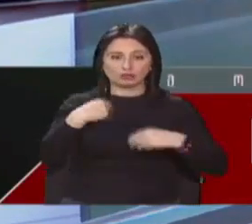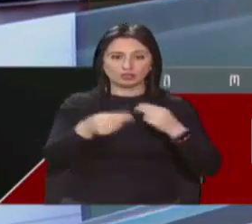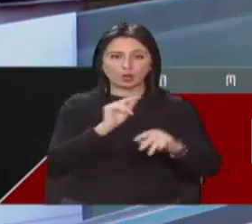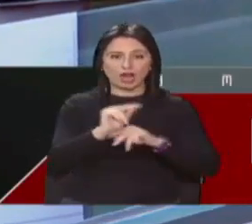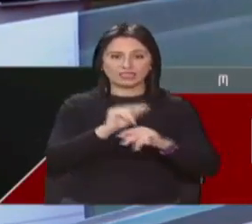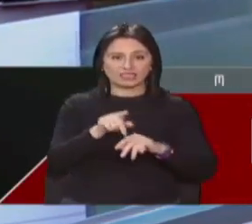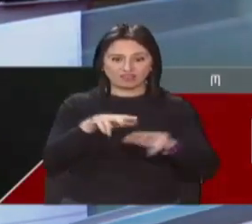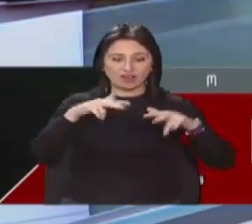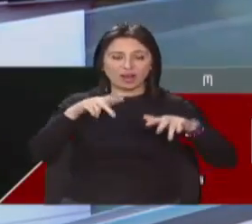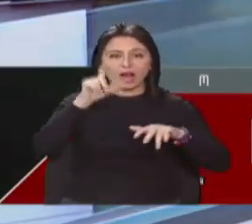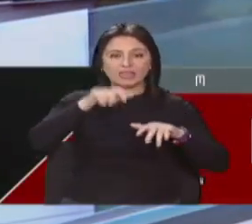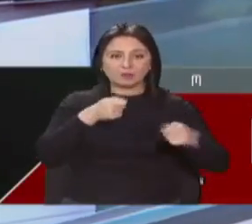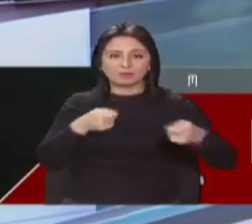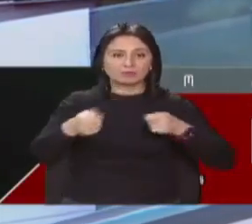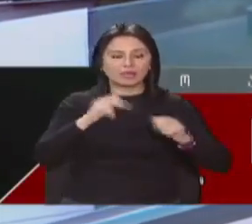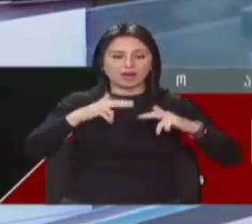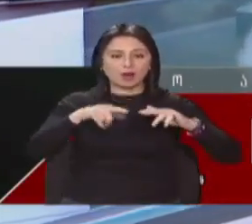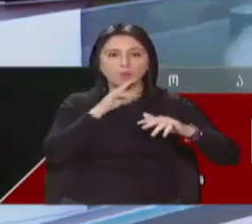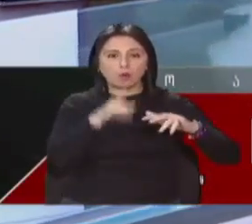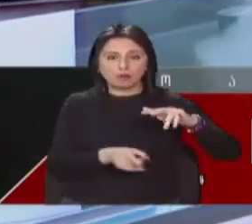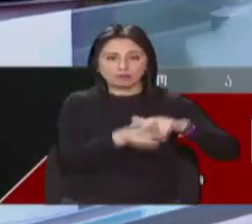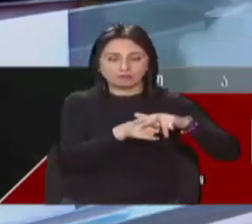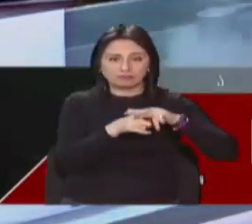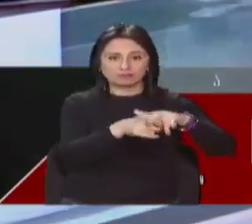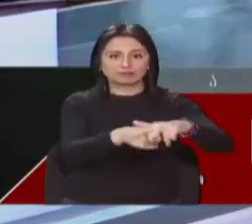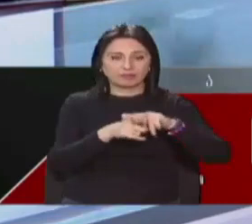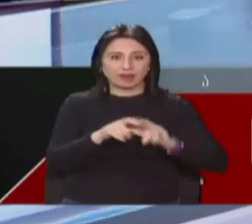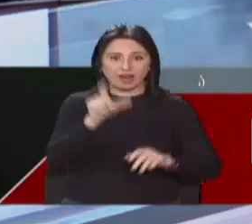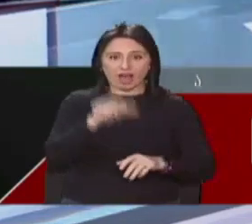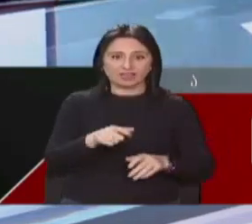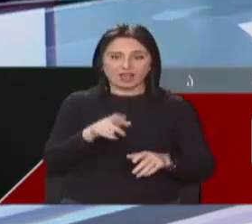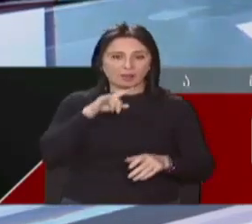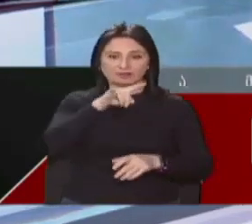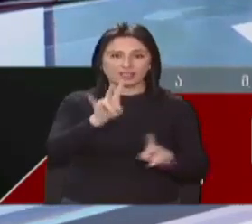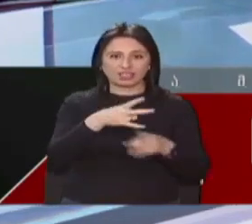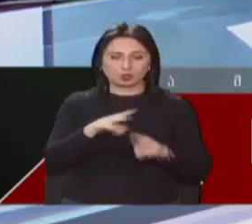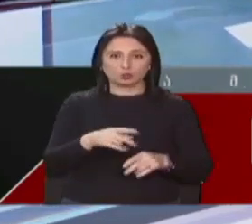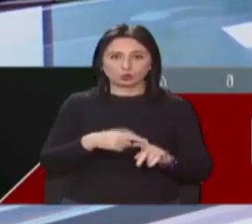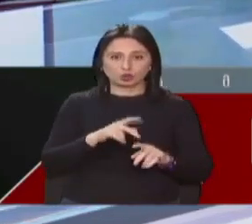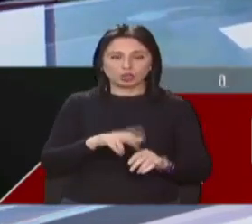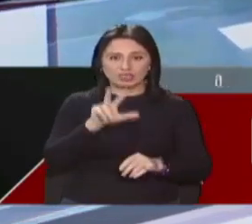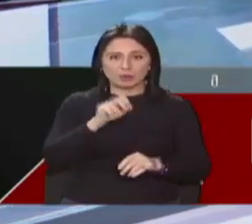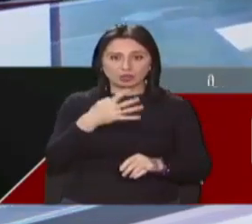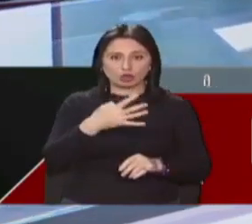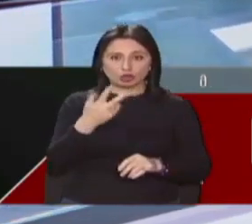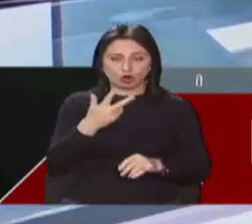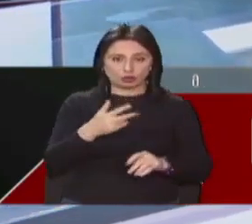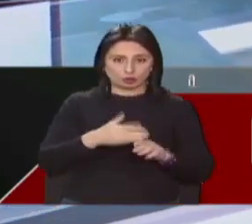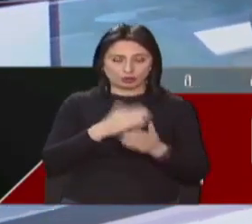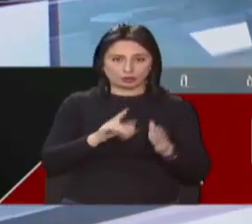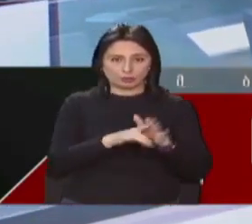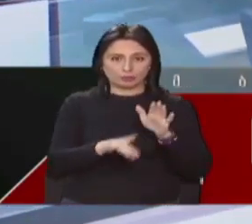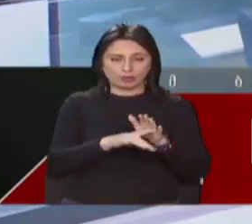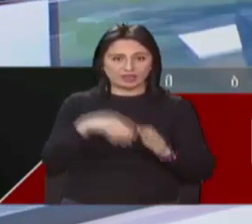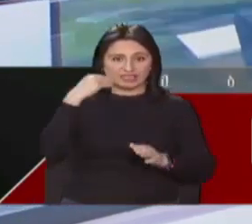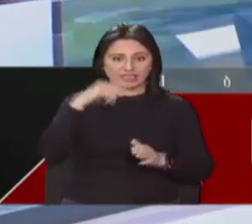გამოყენება უნდა ასწავლონ. მანამდე კი უკრაინის გენშტაბის ინფორმაციით, რუსულმა ძალებმა ქალაქ ორიჰვის ერთ დღეში 324 ჯორი ესროლეს. ეს